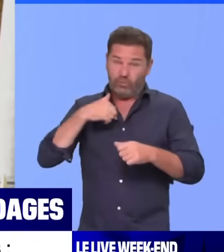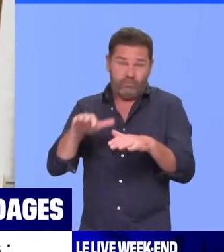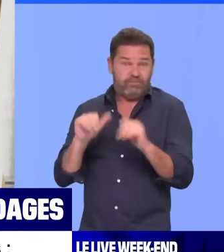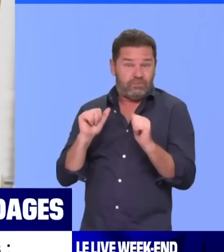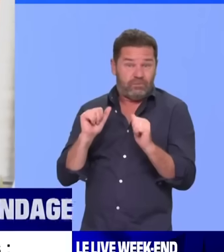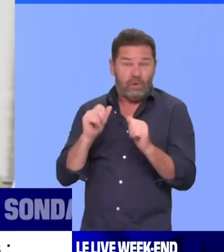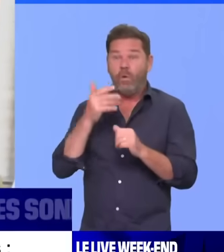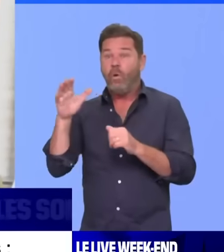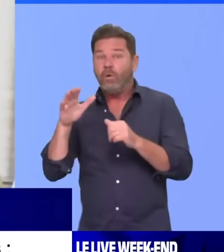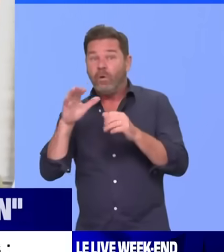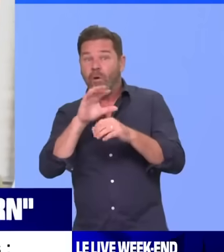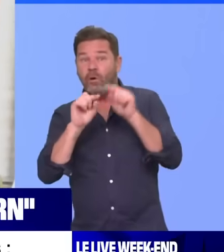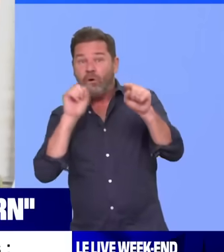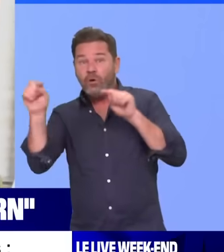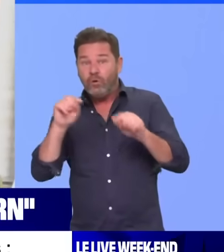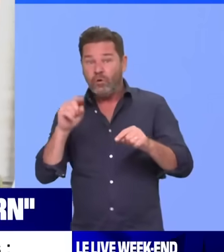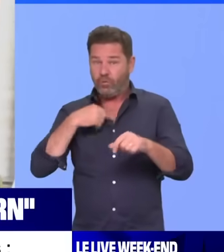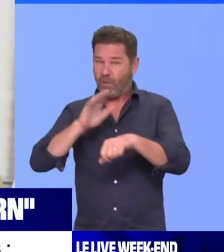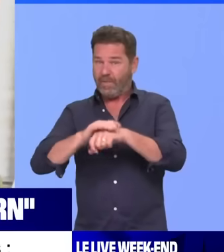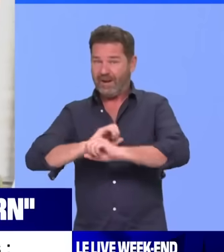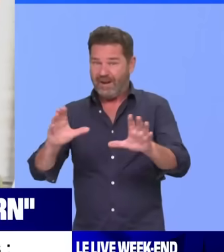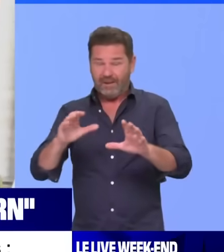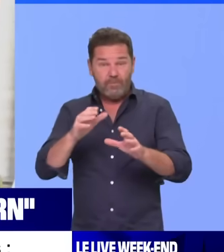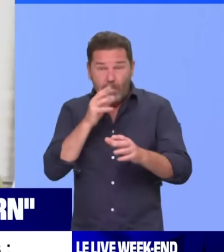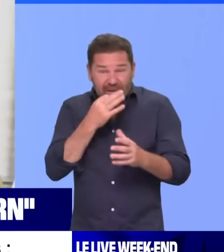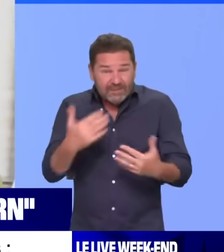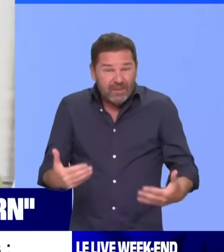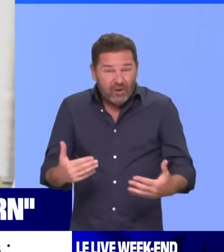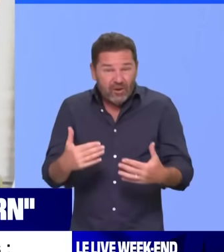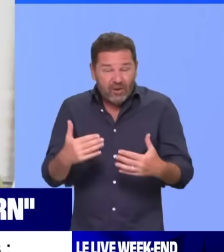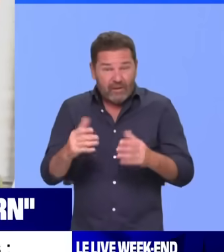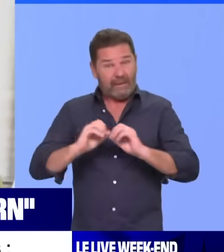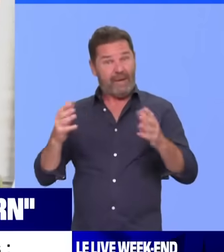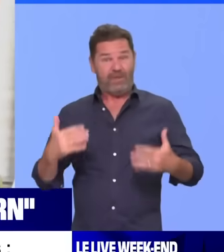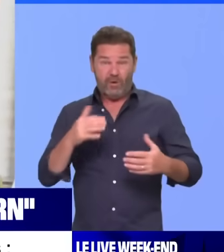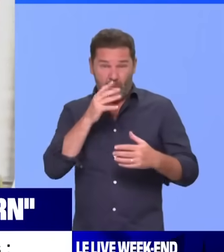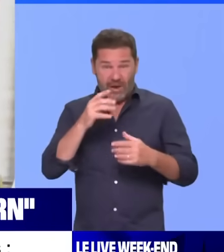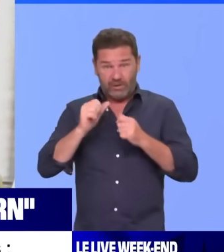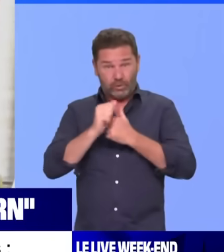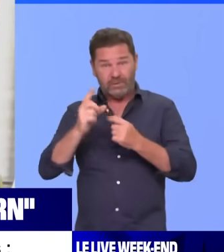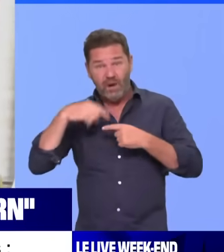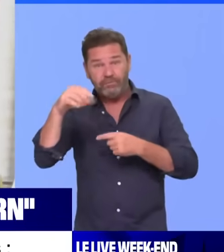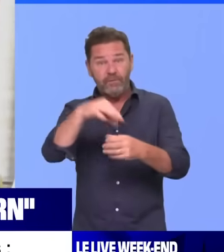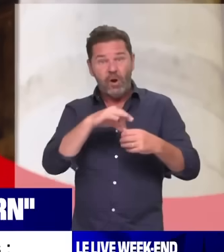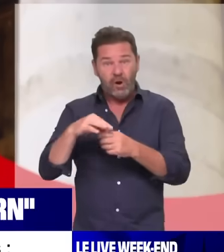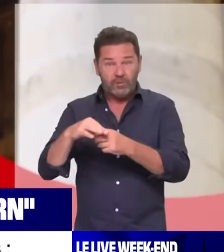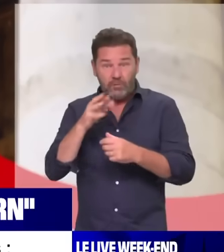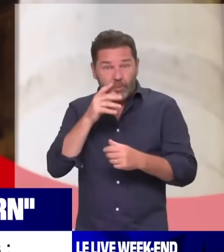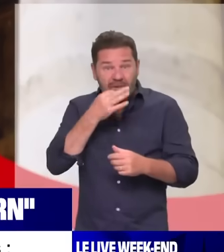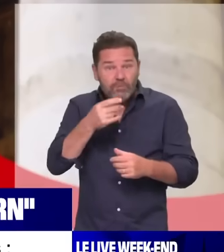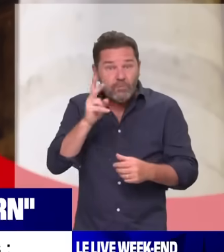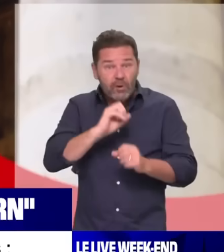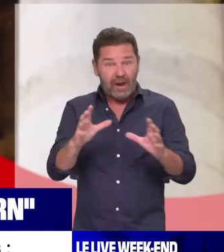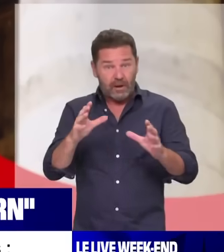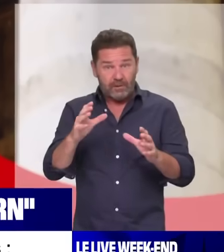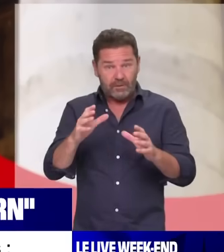scriptions faire des appels clairs je ne sais pas l'état des lieux très clair mais je pense qu'en terme de mot d'ordre politique je ne peux pas être plus clair que cela il